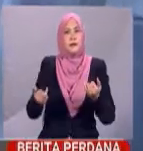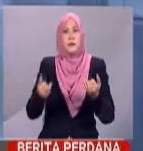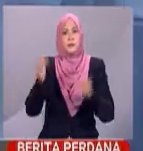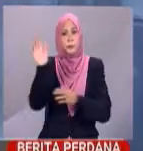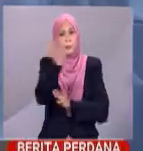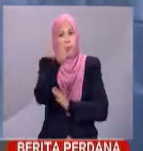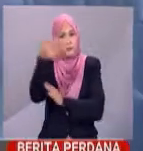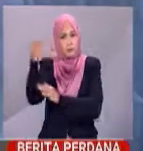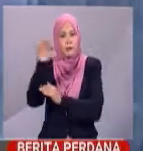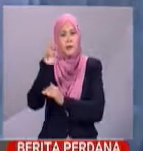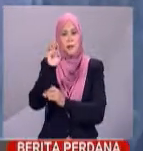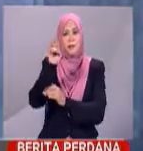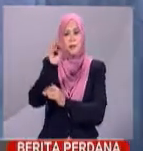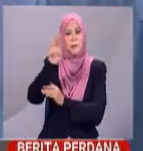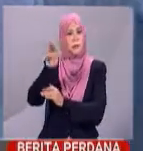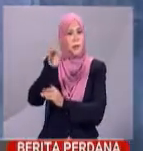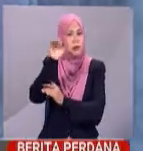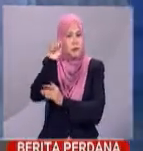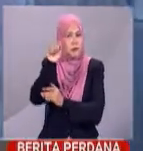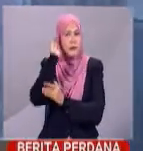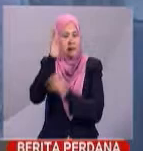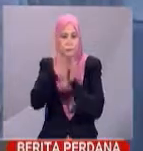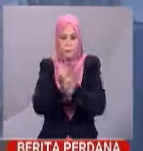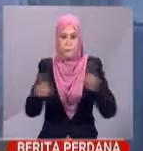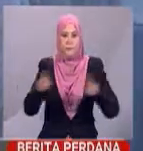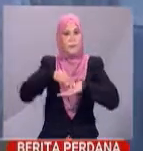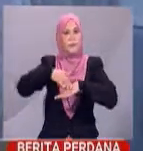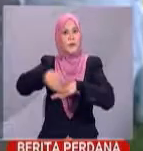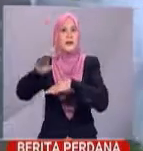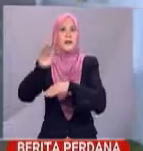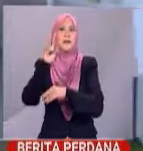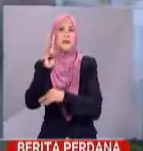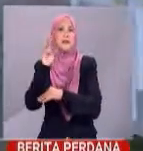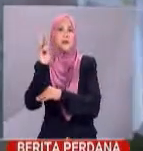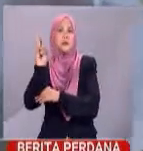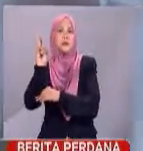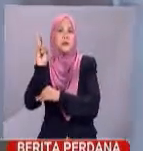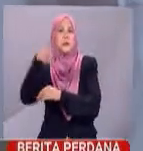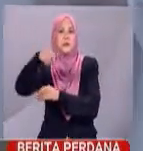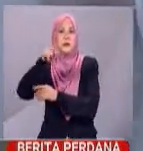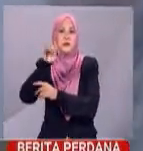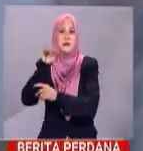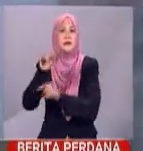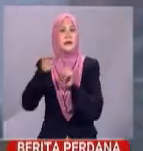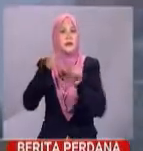juga telah menyatakan kesediaan untuk menerima pulang 67 parti dari negara itu.